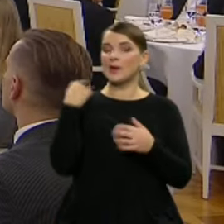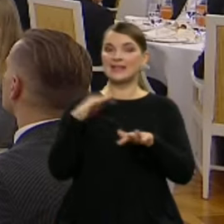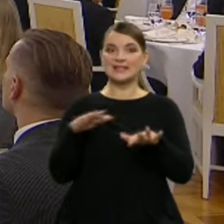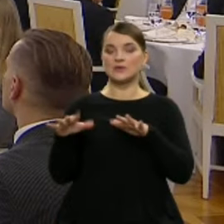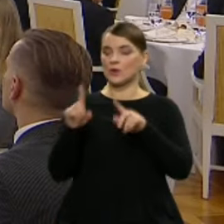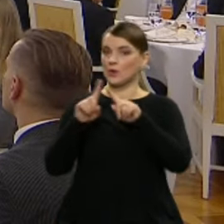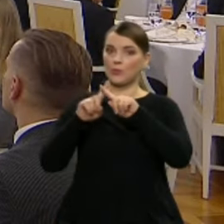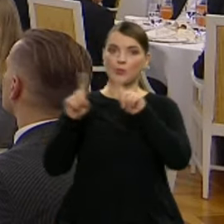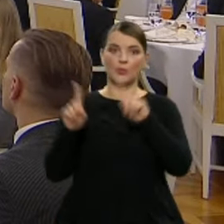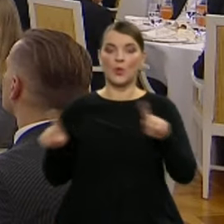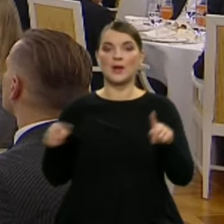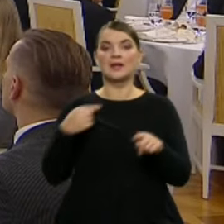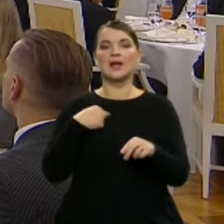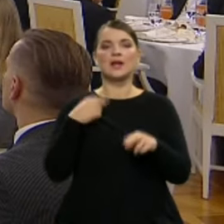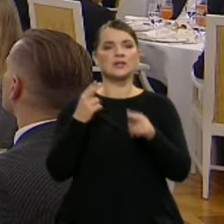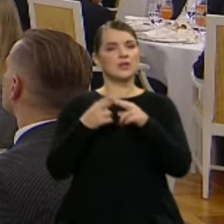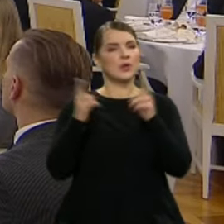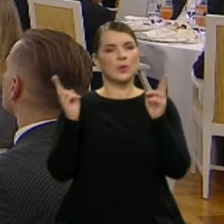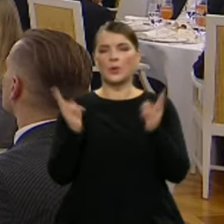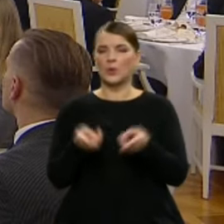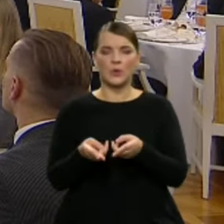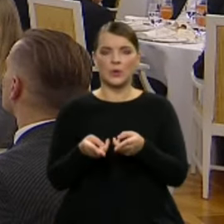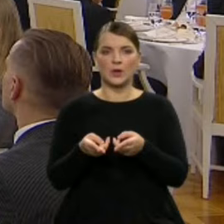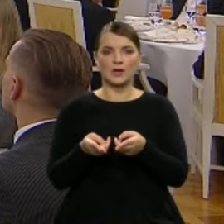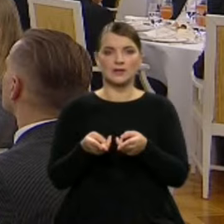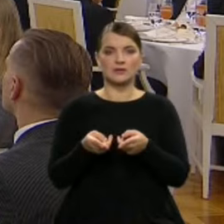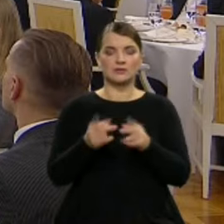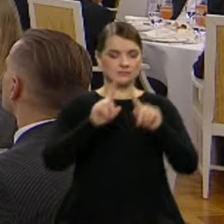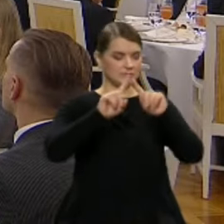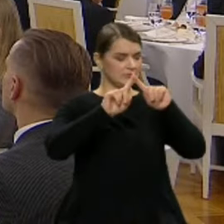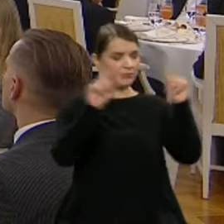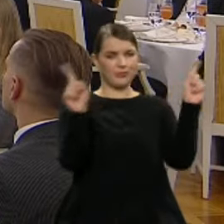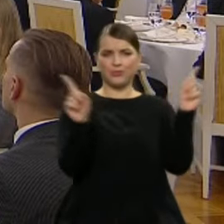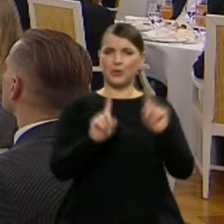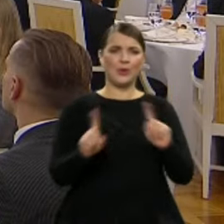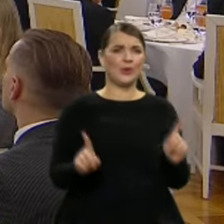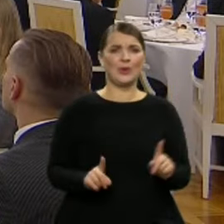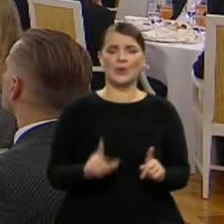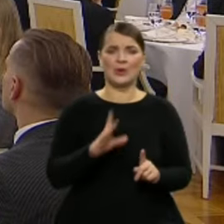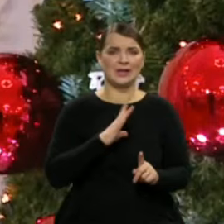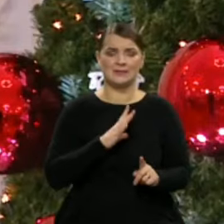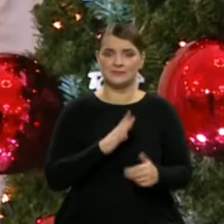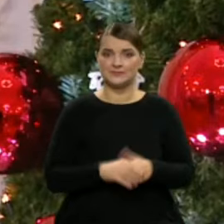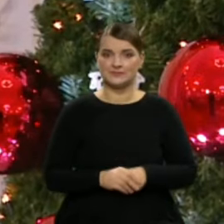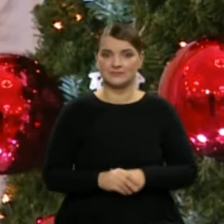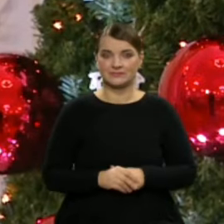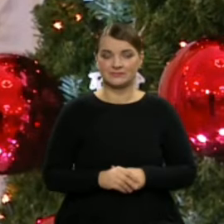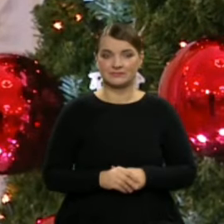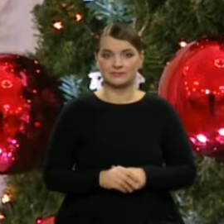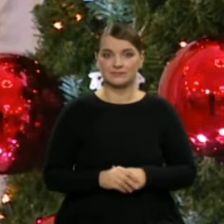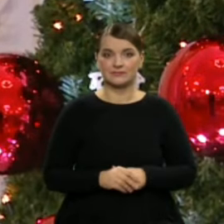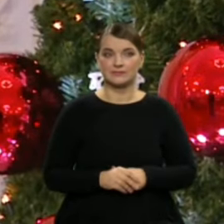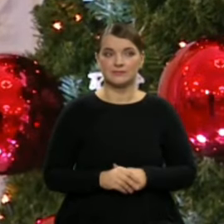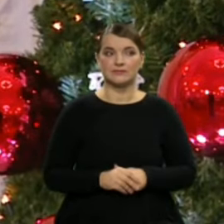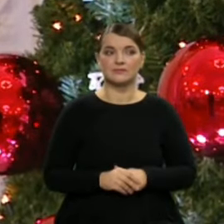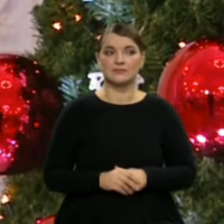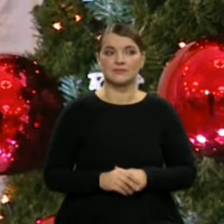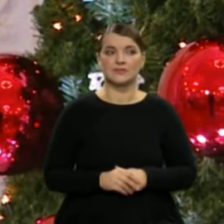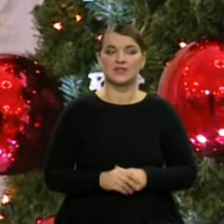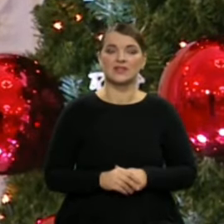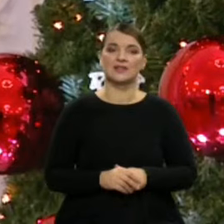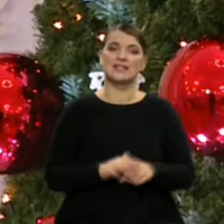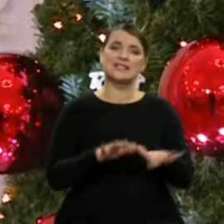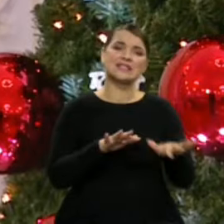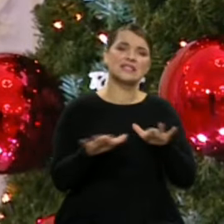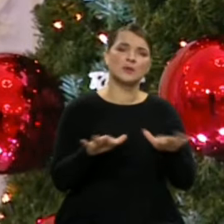kai susirgau sunkia liga, tai buvo lyg žaibas purtęs mūsų gyvenimą. Net sunkiausios